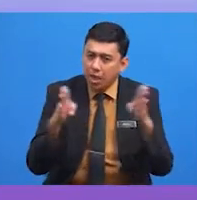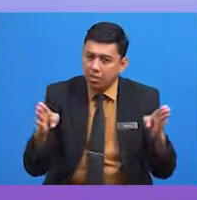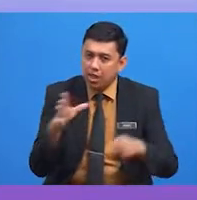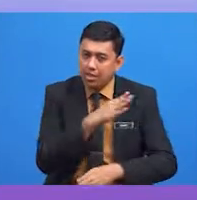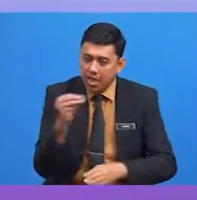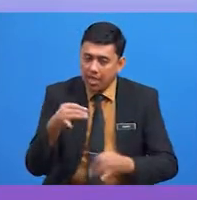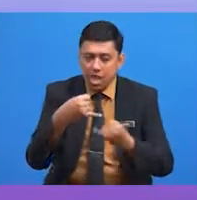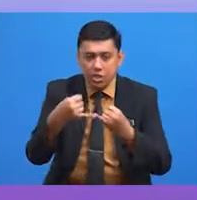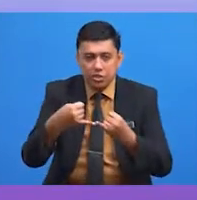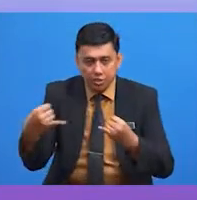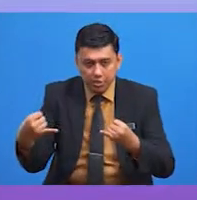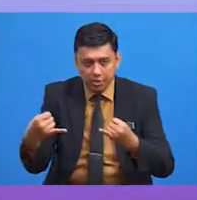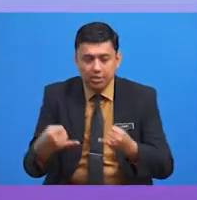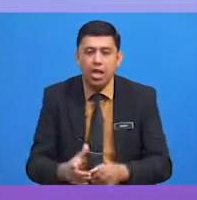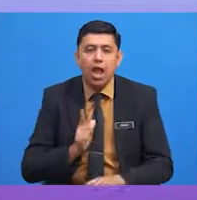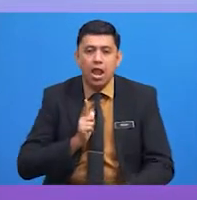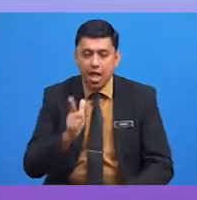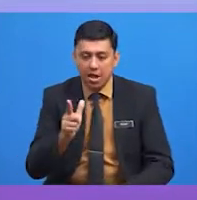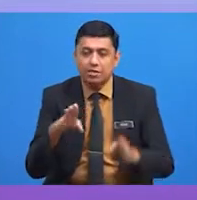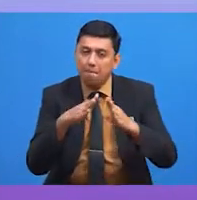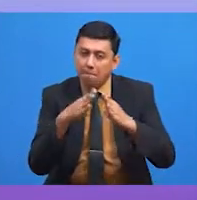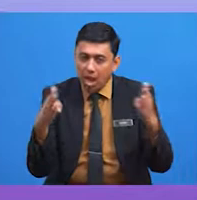dan jenis laras bahasa.